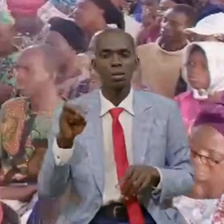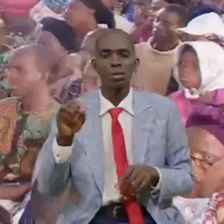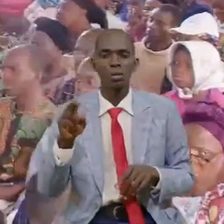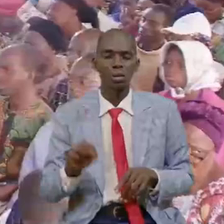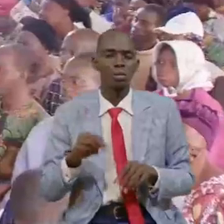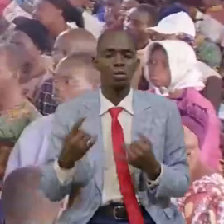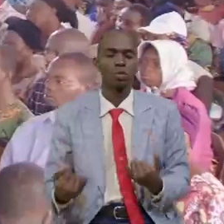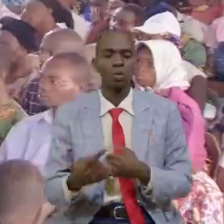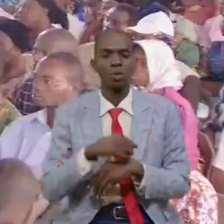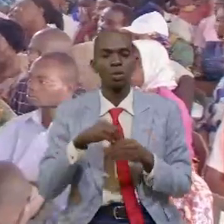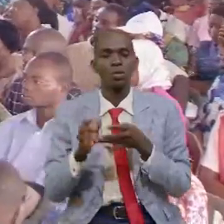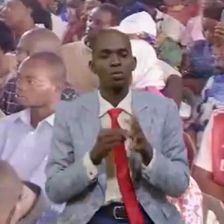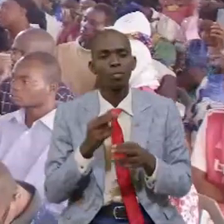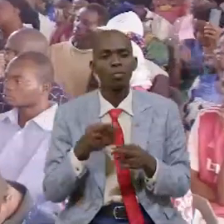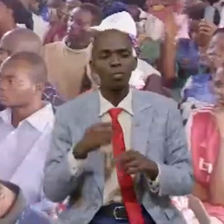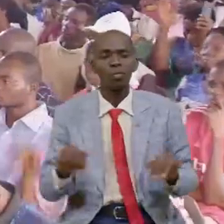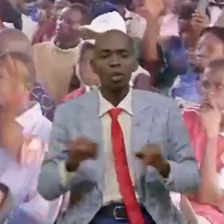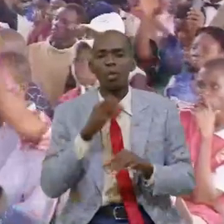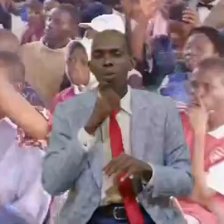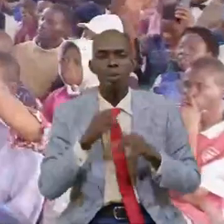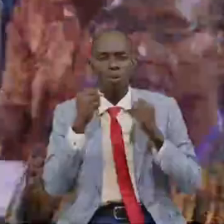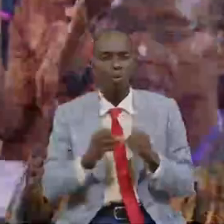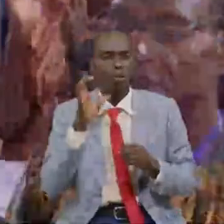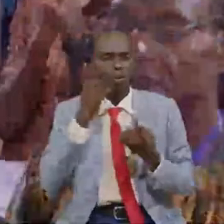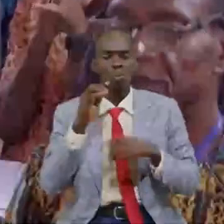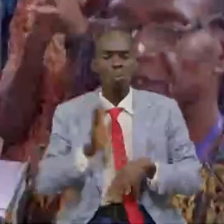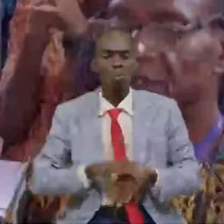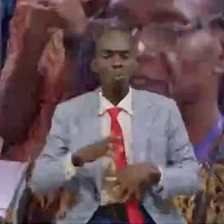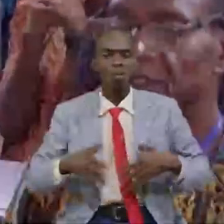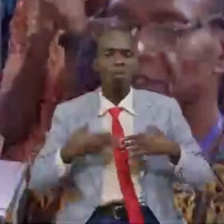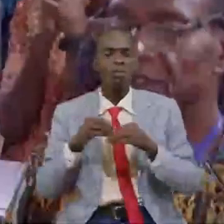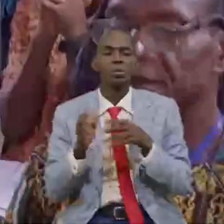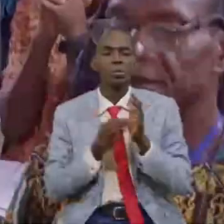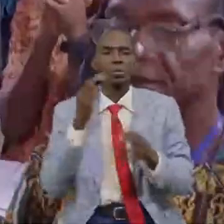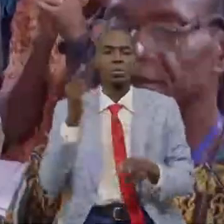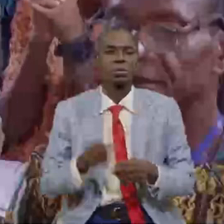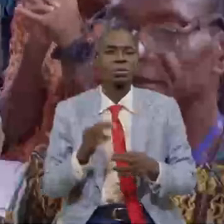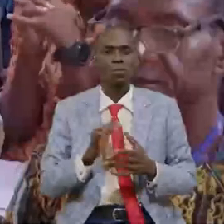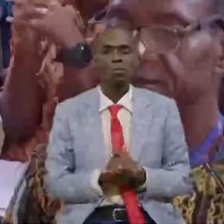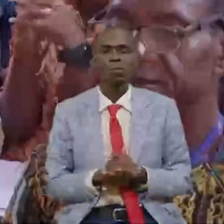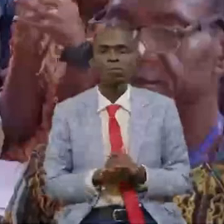La même puissance reviendra sur ta vie au nom de Jésus.